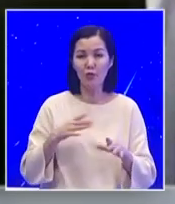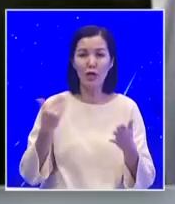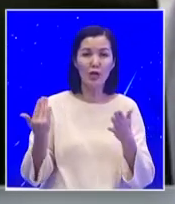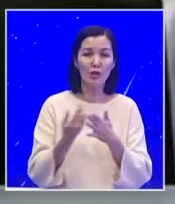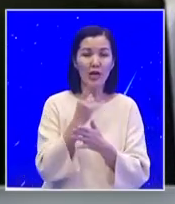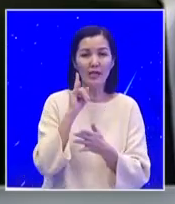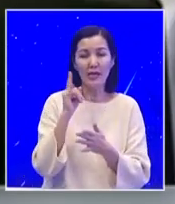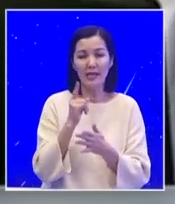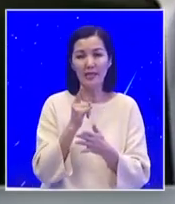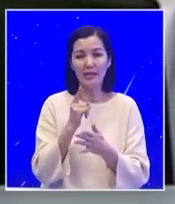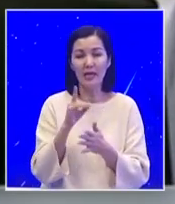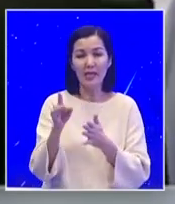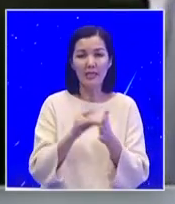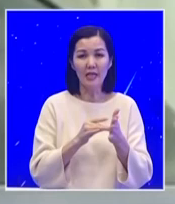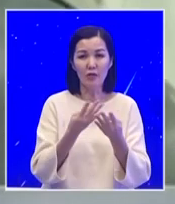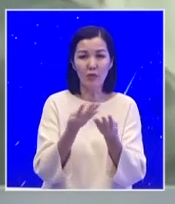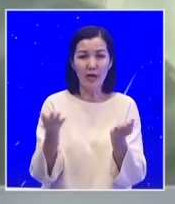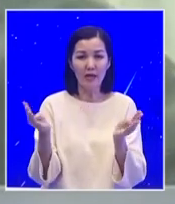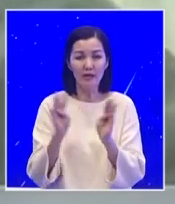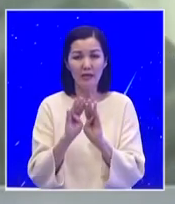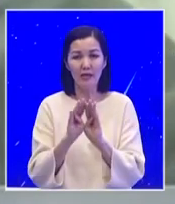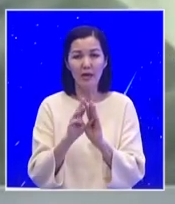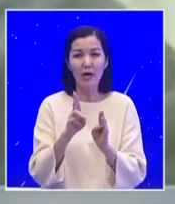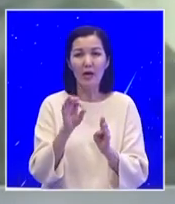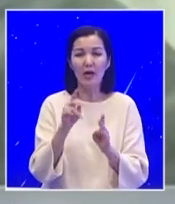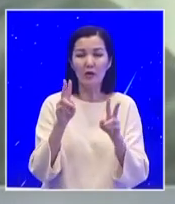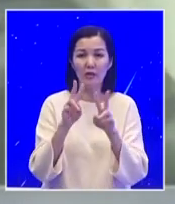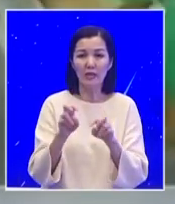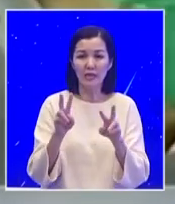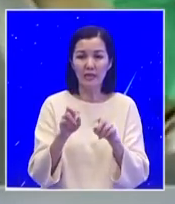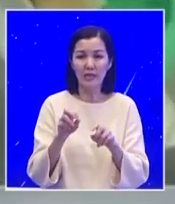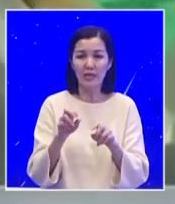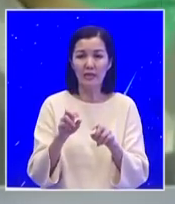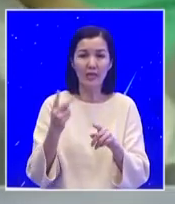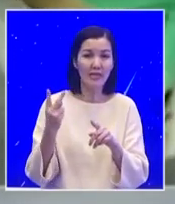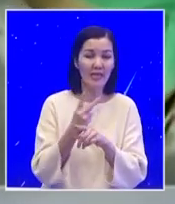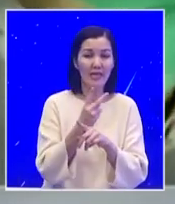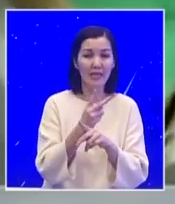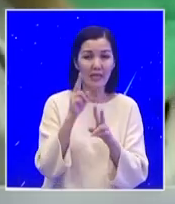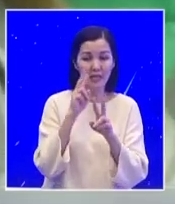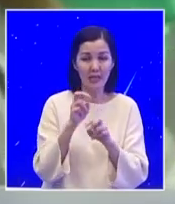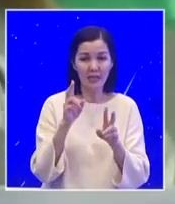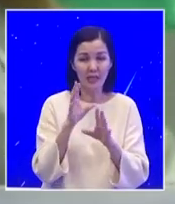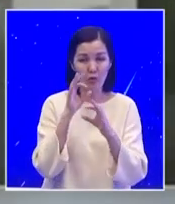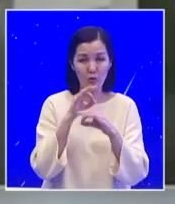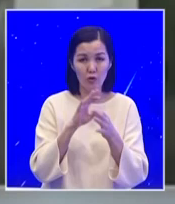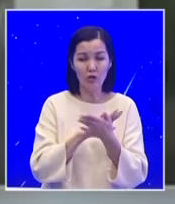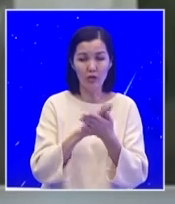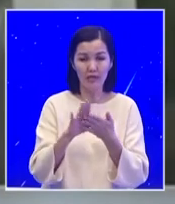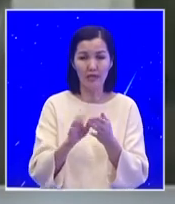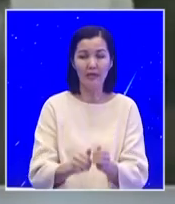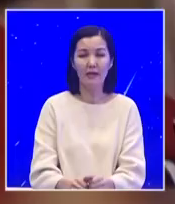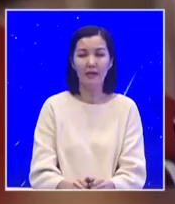туған сәбиді дәрігерлер бірден карантинге жіберді. Коронавирусты анықтау үшін баладан 2 рет сараптама алынды. Қорытынды таза шықты.